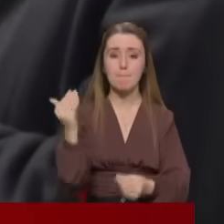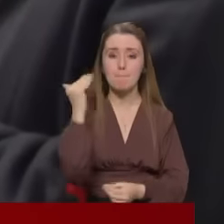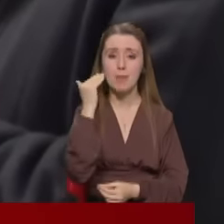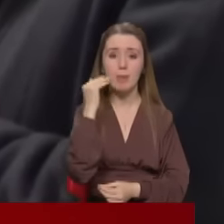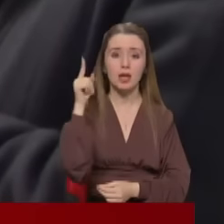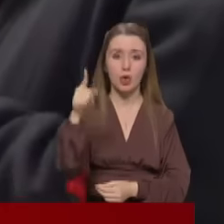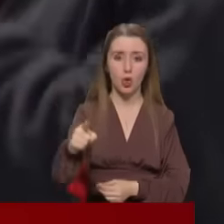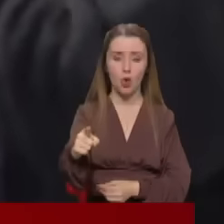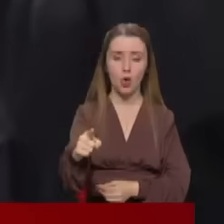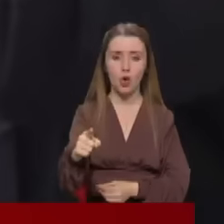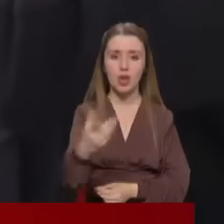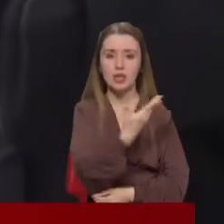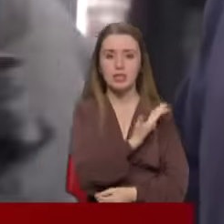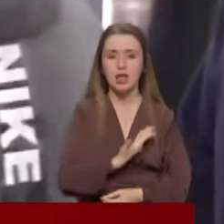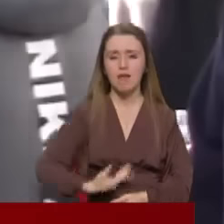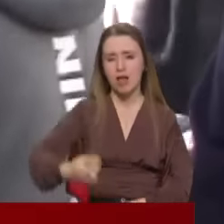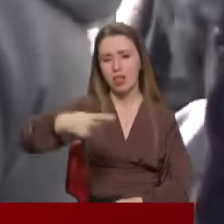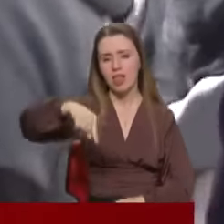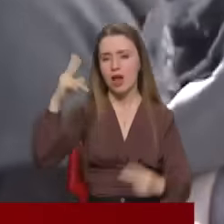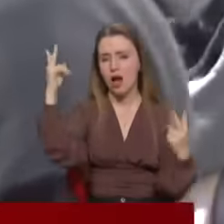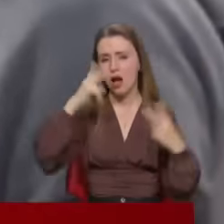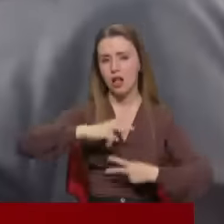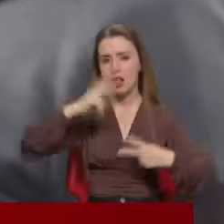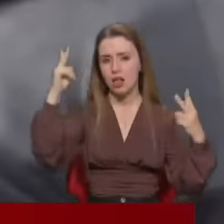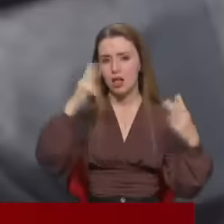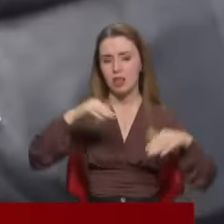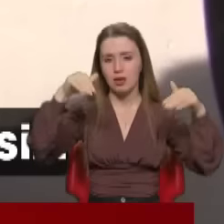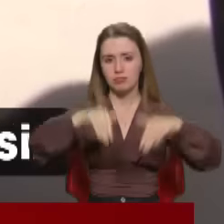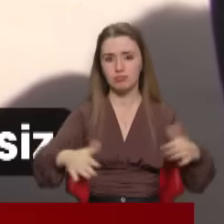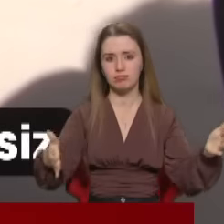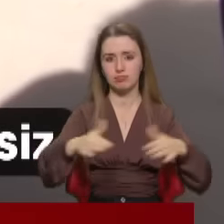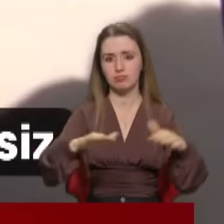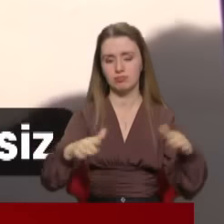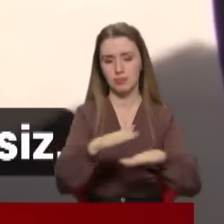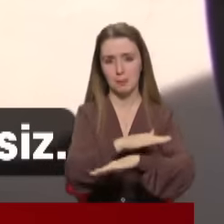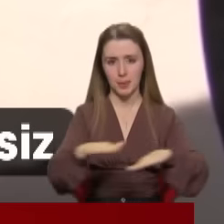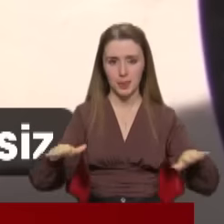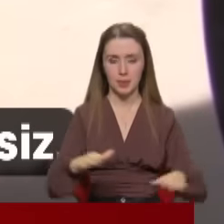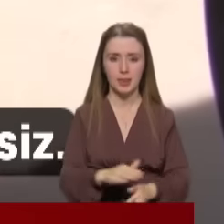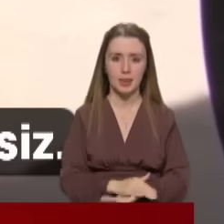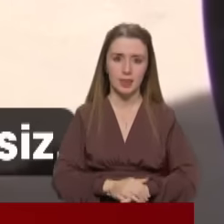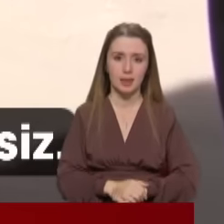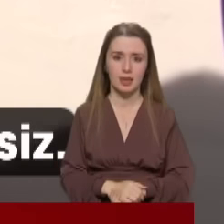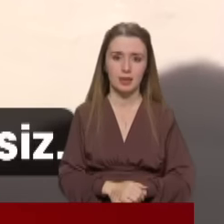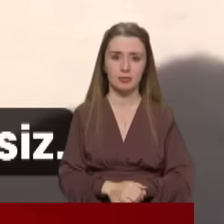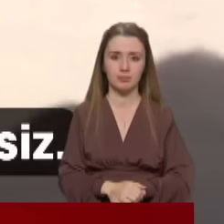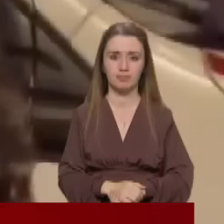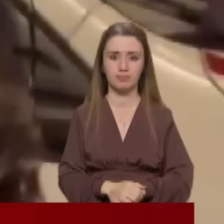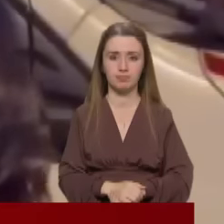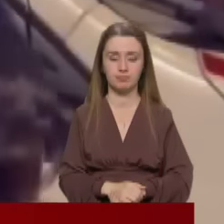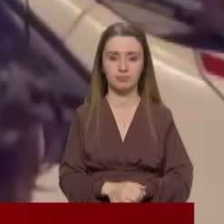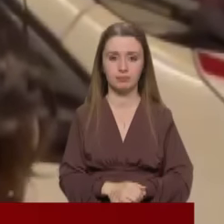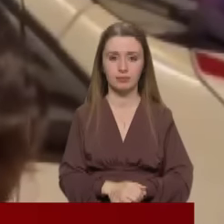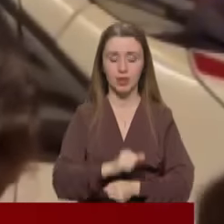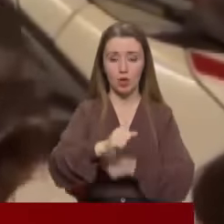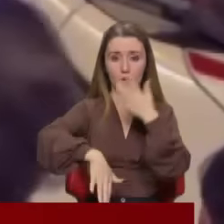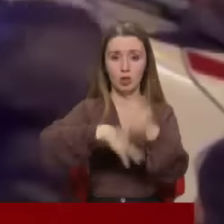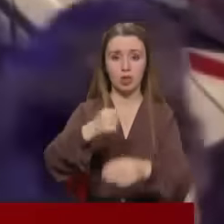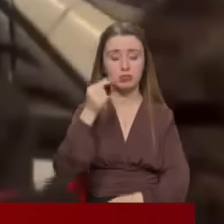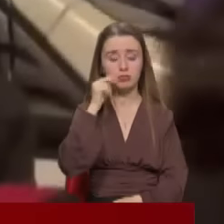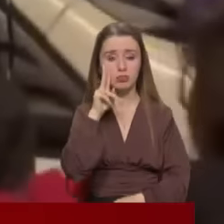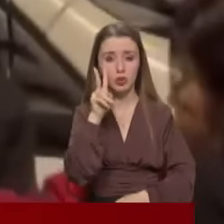İlgün Çölege sevenlerinin gözyaşlarıyla son yolculuğuna uğurlandı. Söyleyecek bir şey bulamıyorum. Kelimeler yetersiz. Olaya tanık